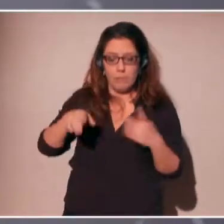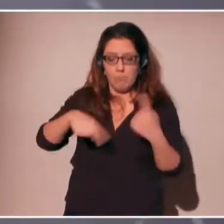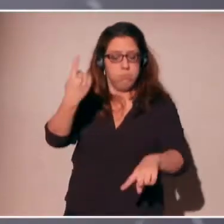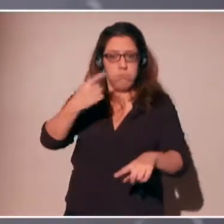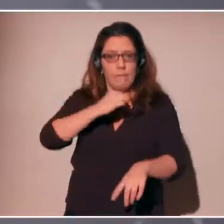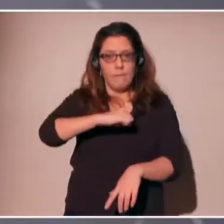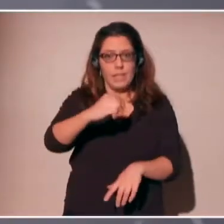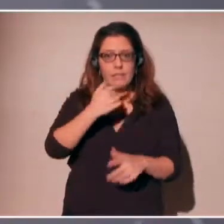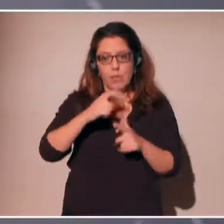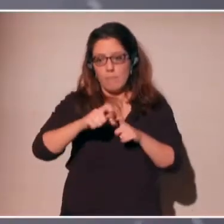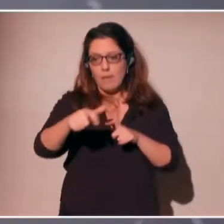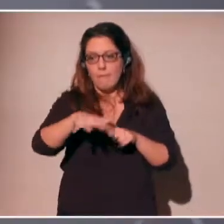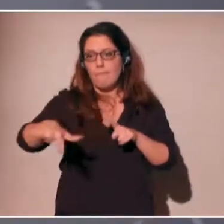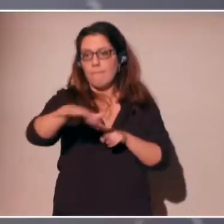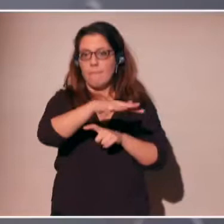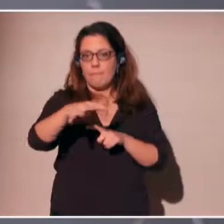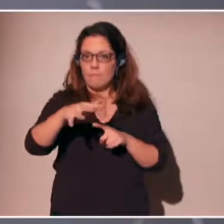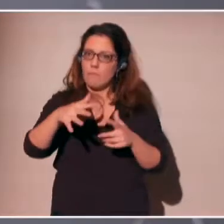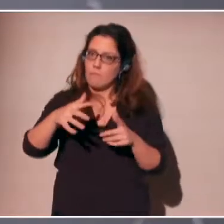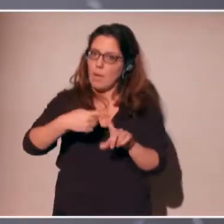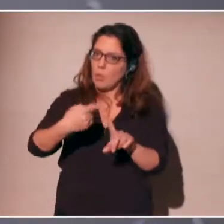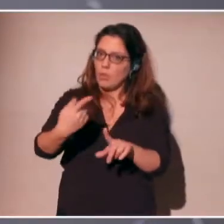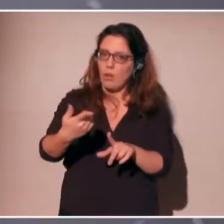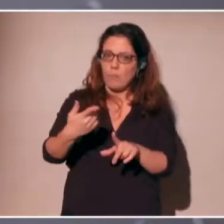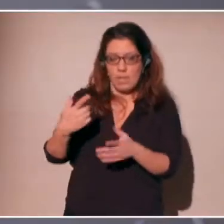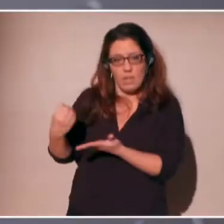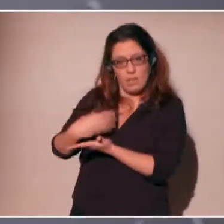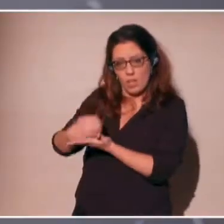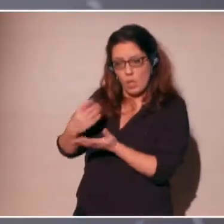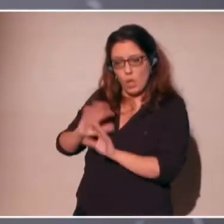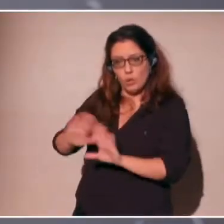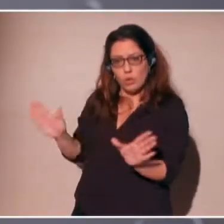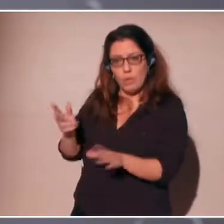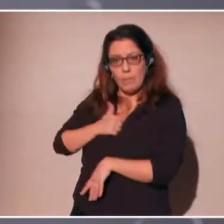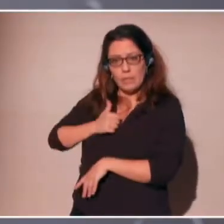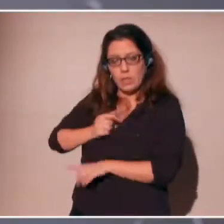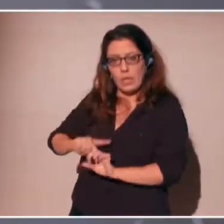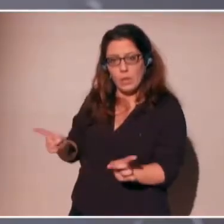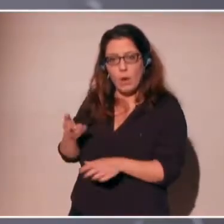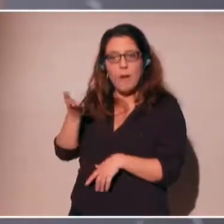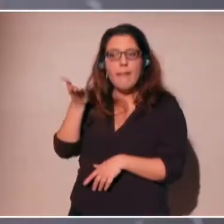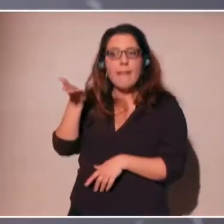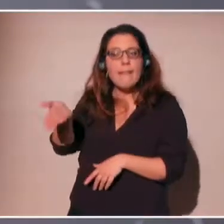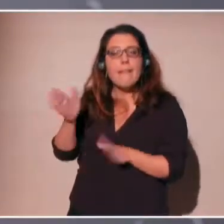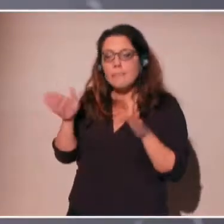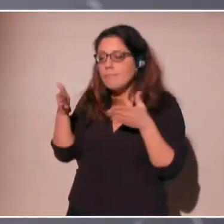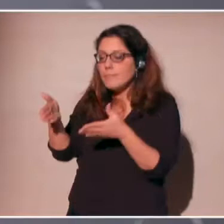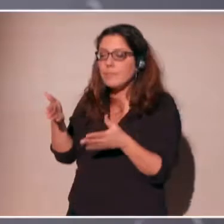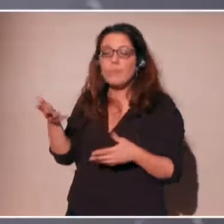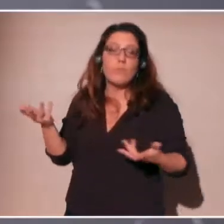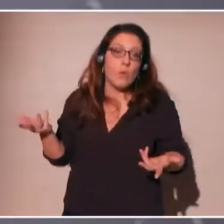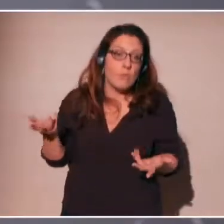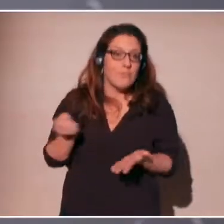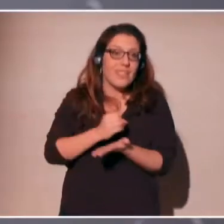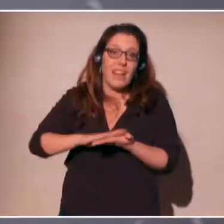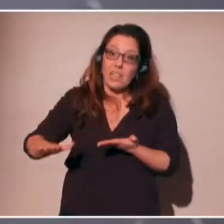impact important sur la vie des gens. Sur ces données qui ne sont pas des données personnelles, il va falloir qu'on se dise, c'est pas forcément gratuit, mais